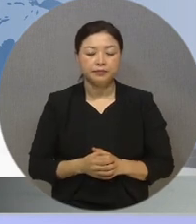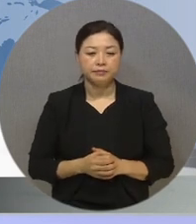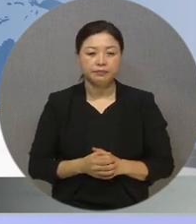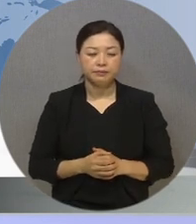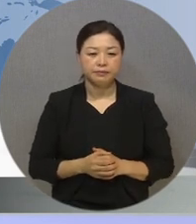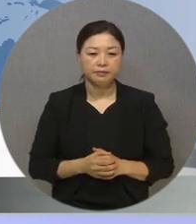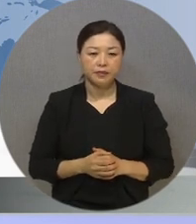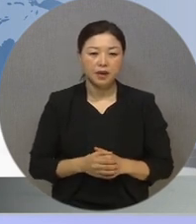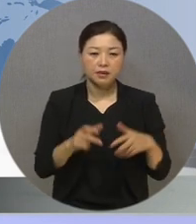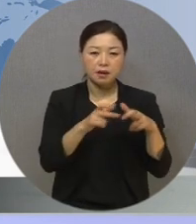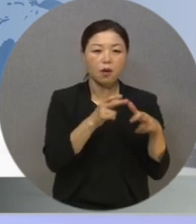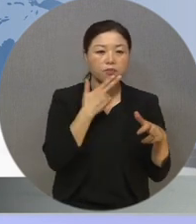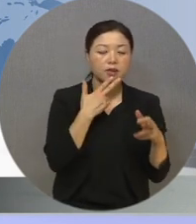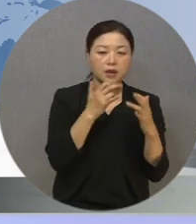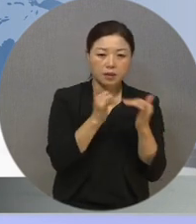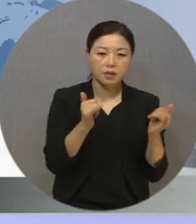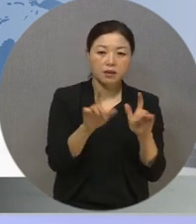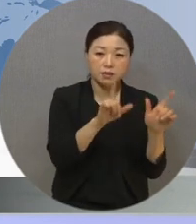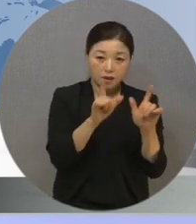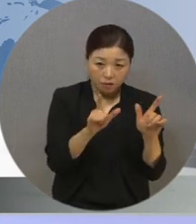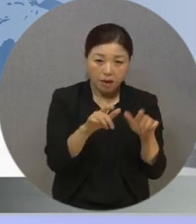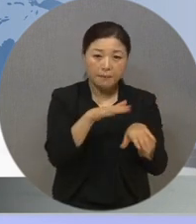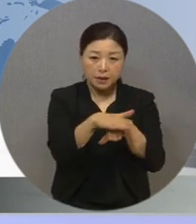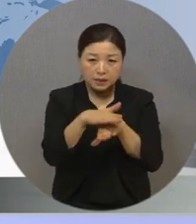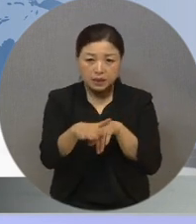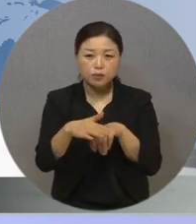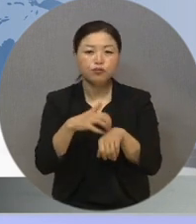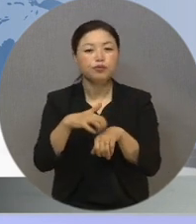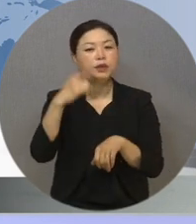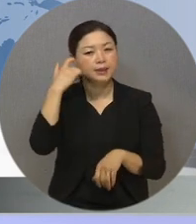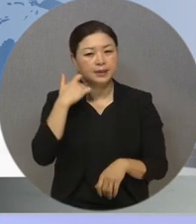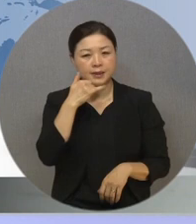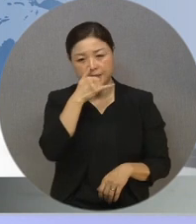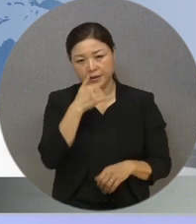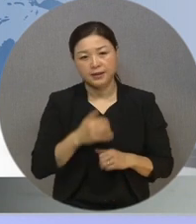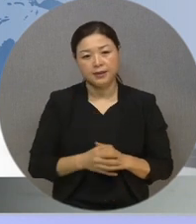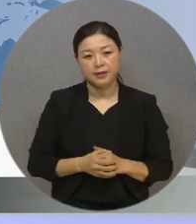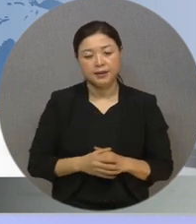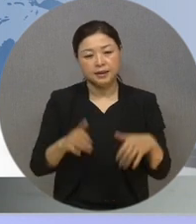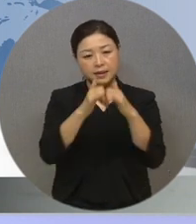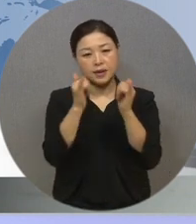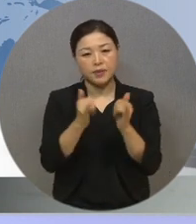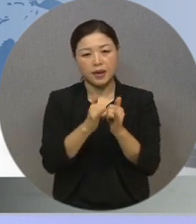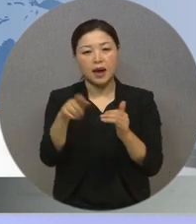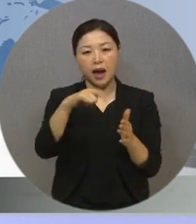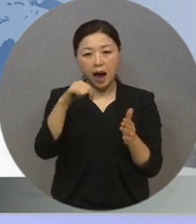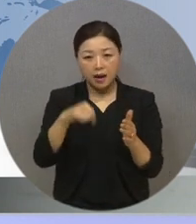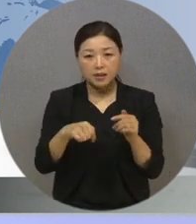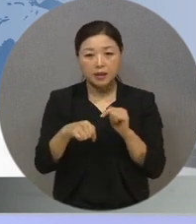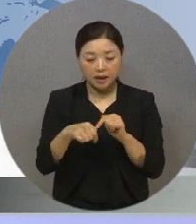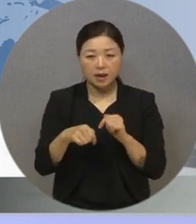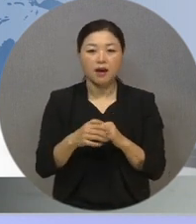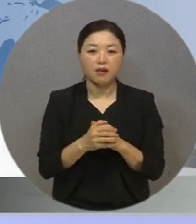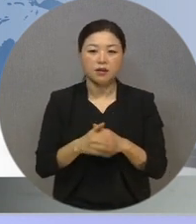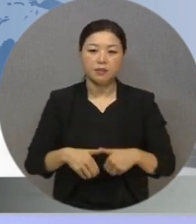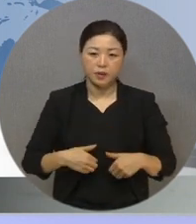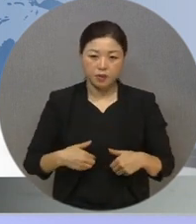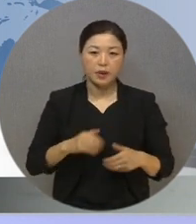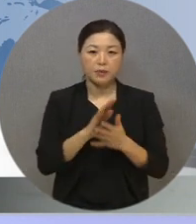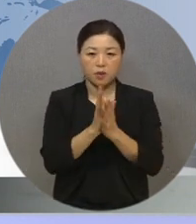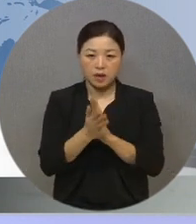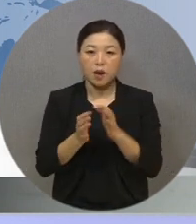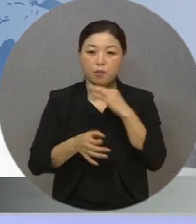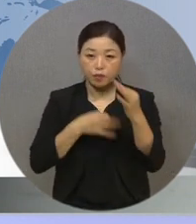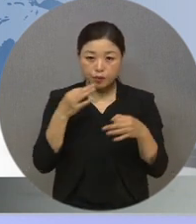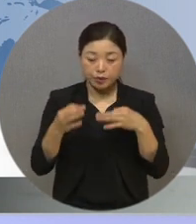맞춰진 일상의 시스템들이 매우 불편하게 느껴지는데요. 우리 사회에 요구되는 당연한 변화, 이에 관한